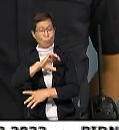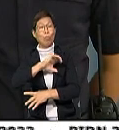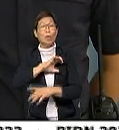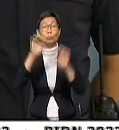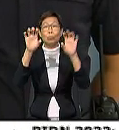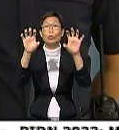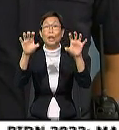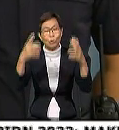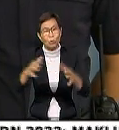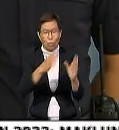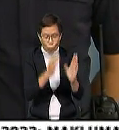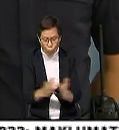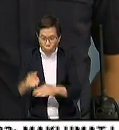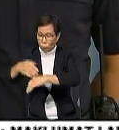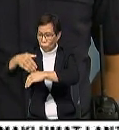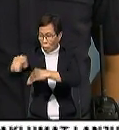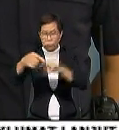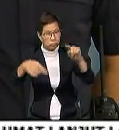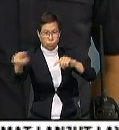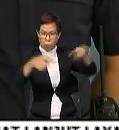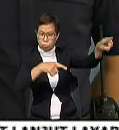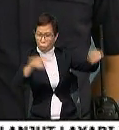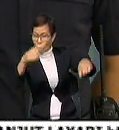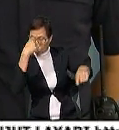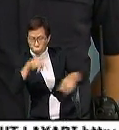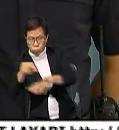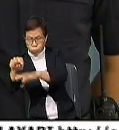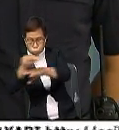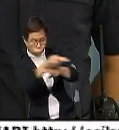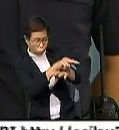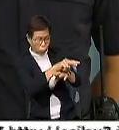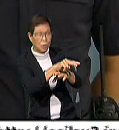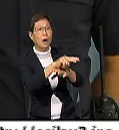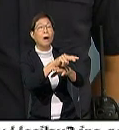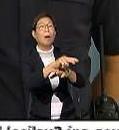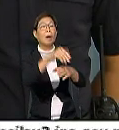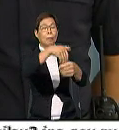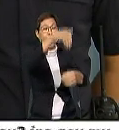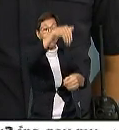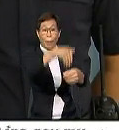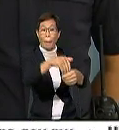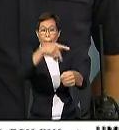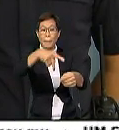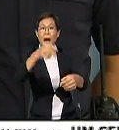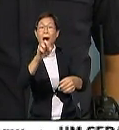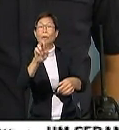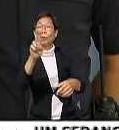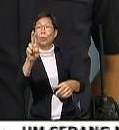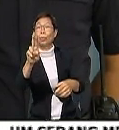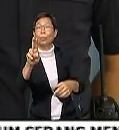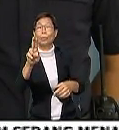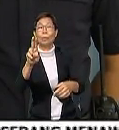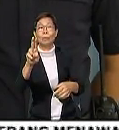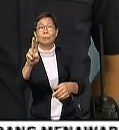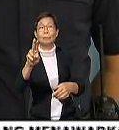diatur gerakan untuk memantau keseluruhan perjalanan pilihan raya PRN bagi keempat dun